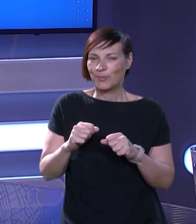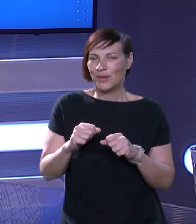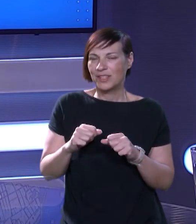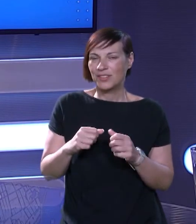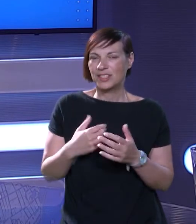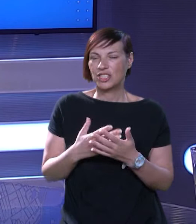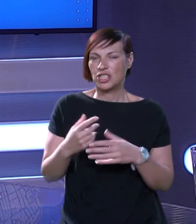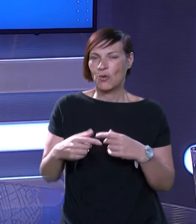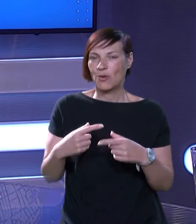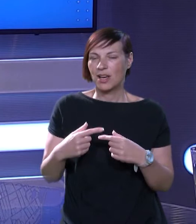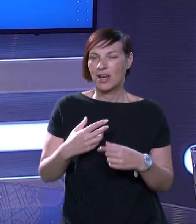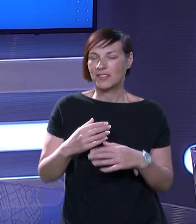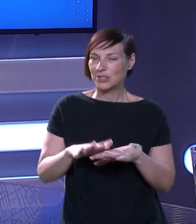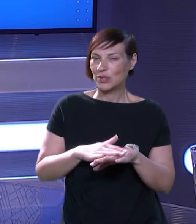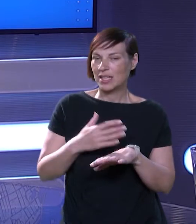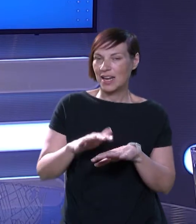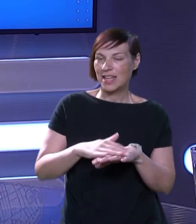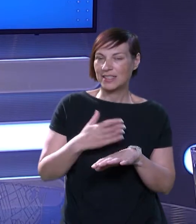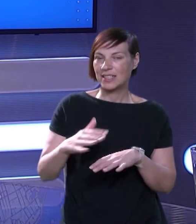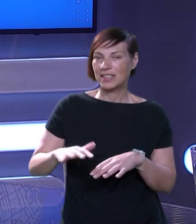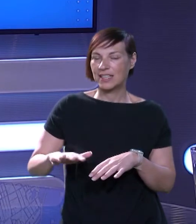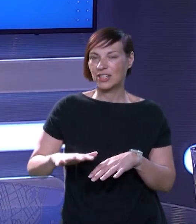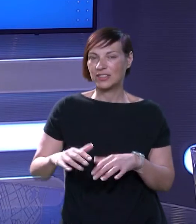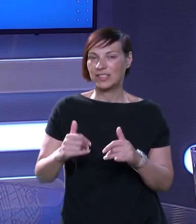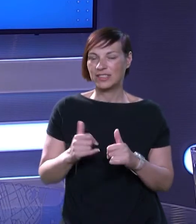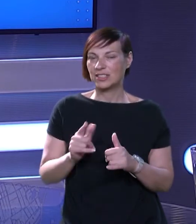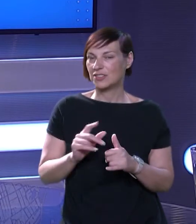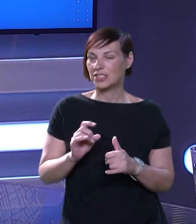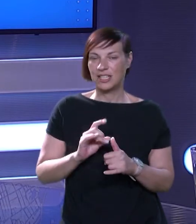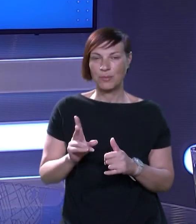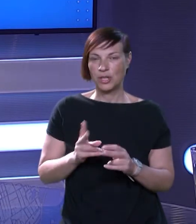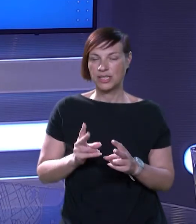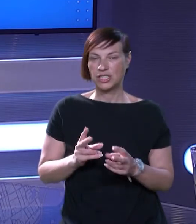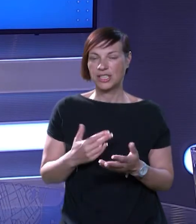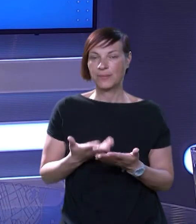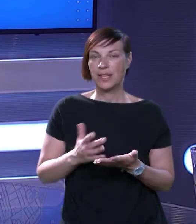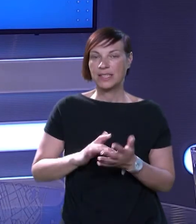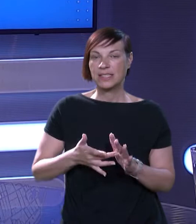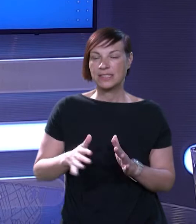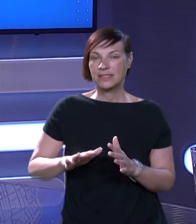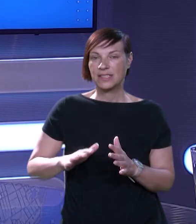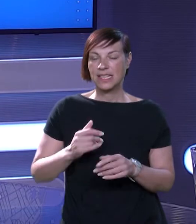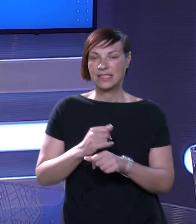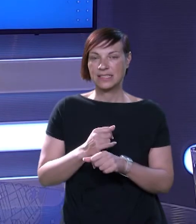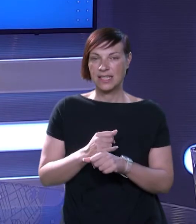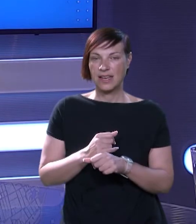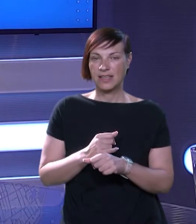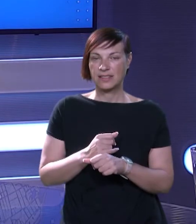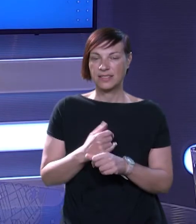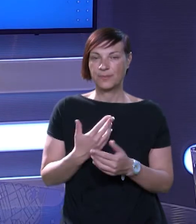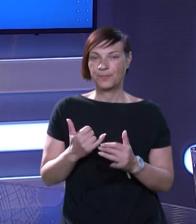male hrčke u kavezu i gladili nas kao djeco, sad nemamo više ničega. Tad sva djeca